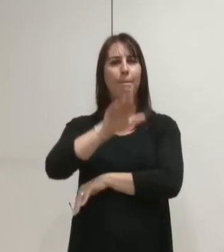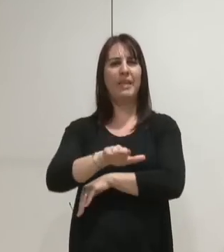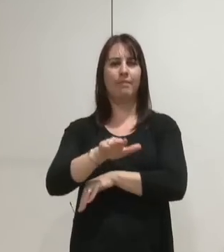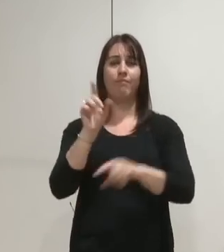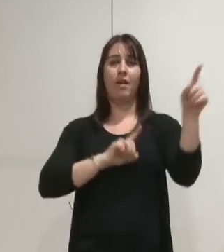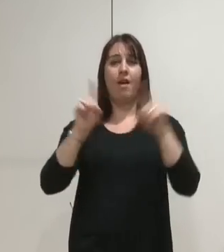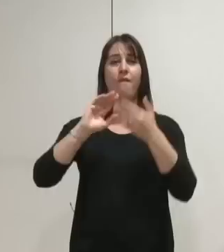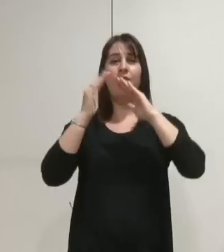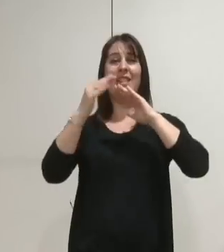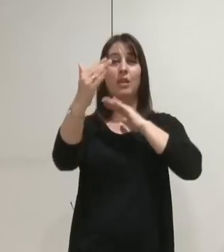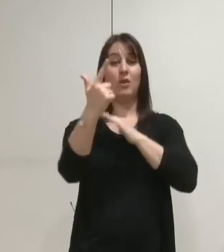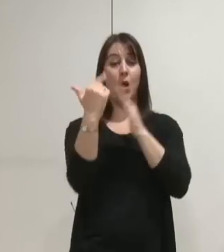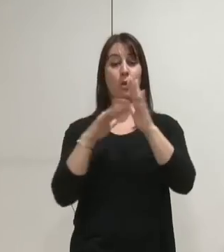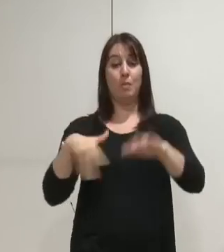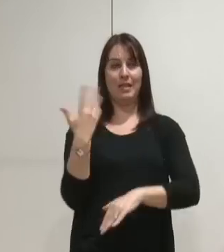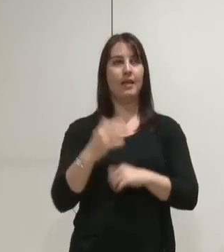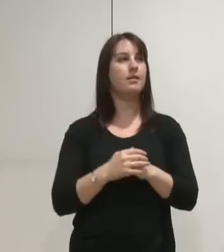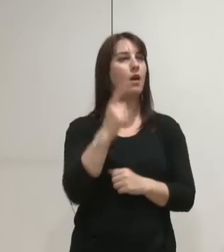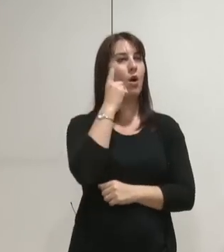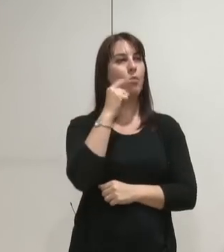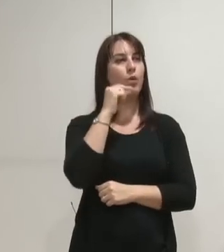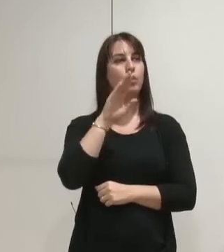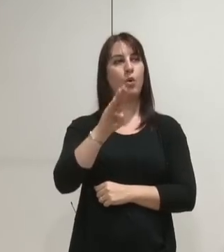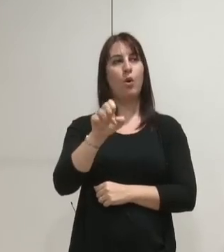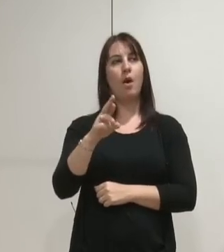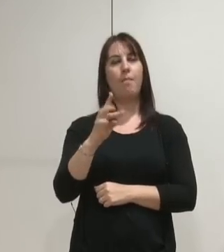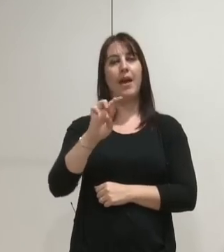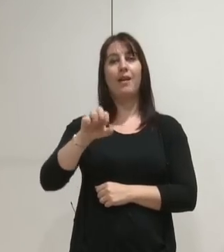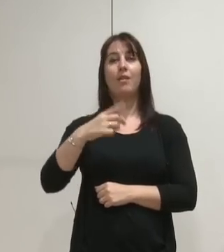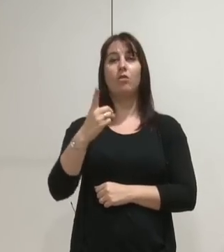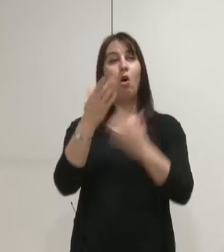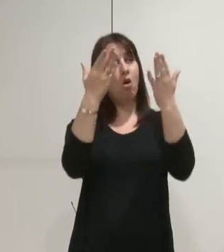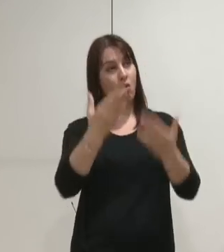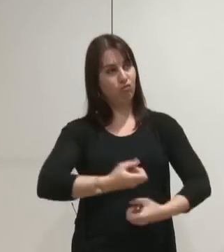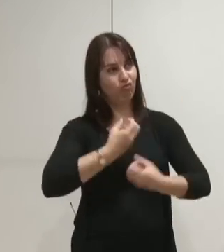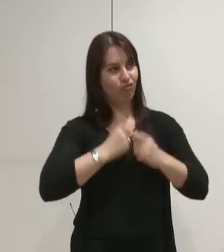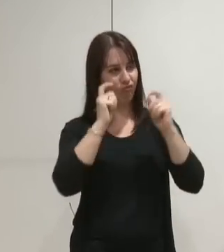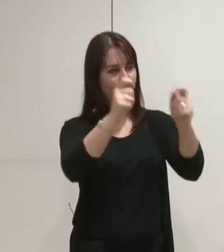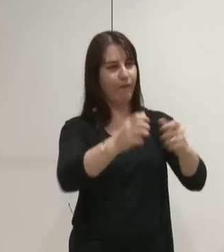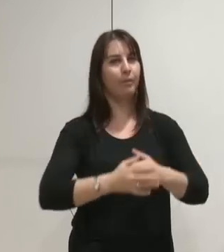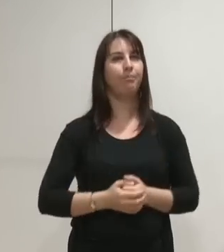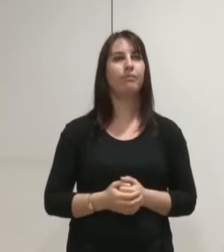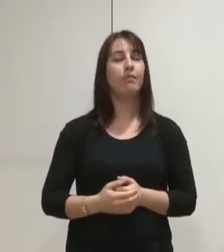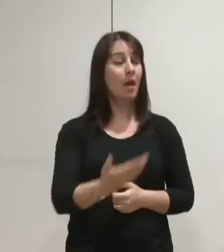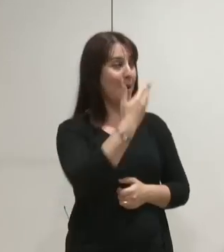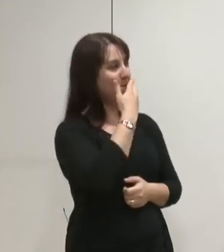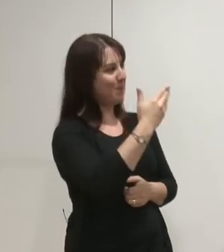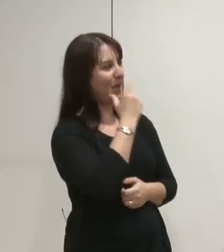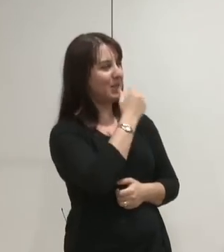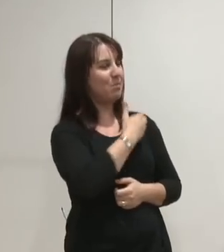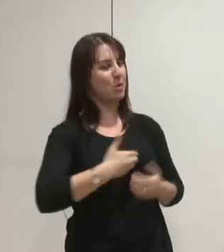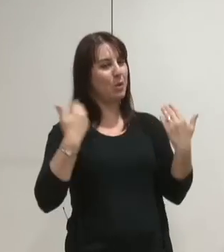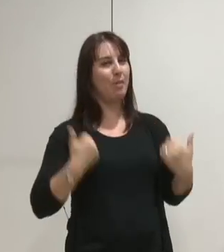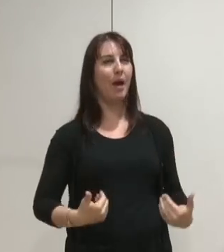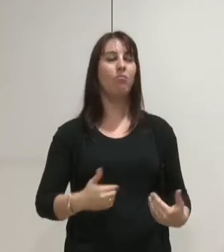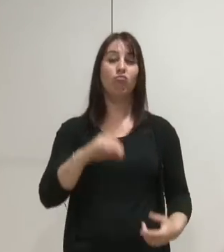tuiles 2015 Monsieur Bertrand vous avez la parole merci Monsieur le Maire alors